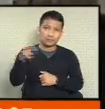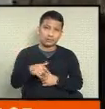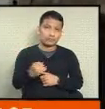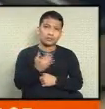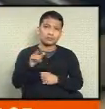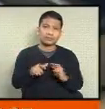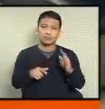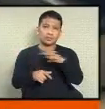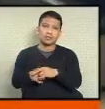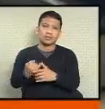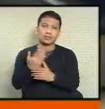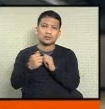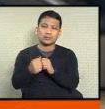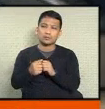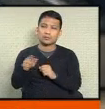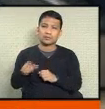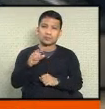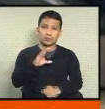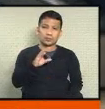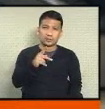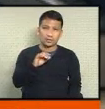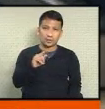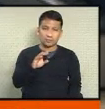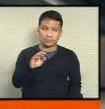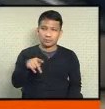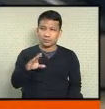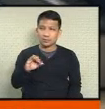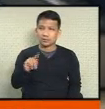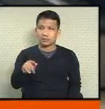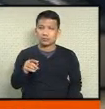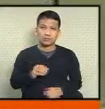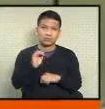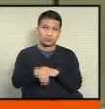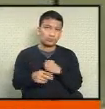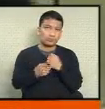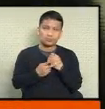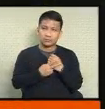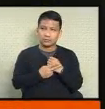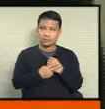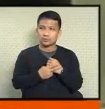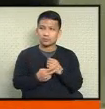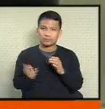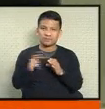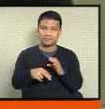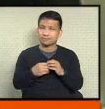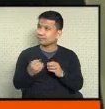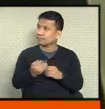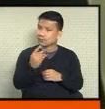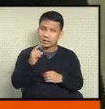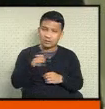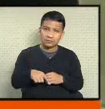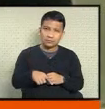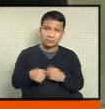mga Chinese. Isa sa mga airline ang Cathay Pacific. Sa ngayon po, overbook tayo ang mga pasahero natin. Kahit hindi pa